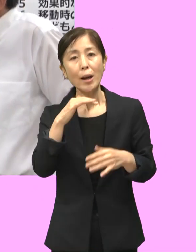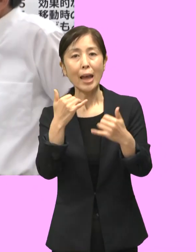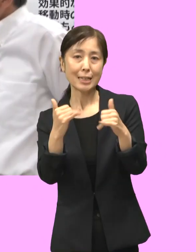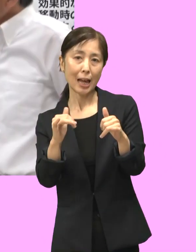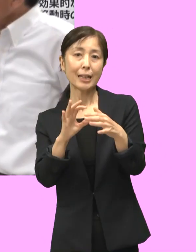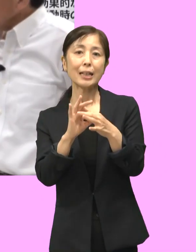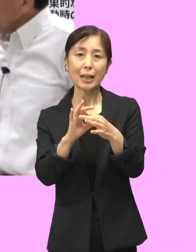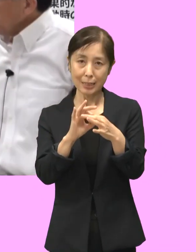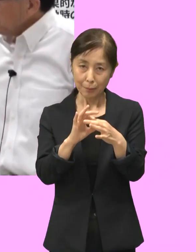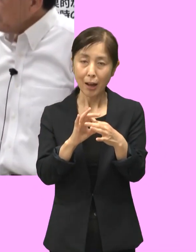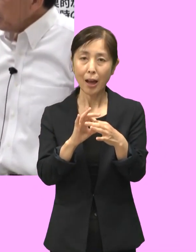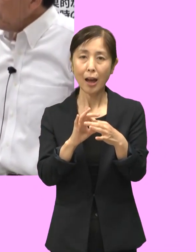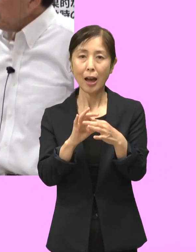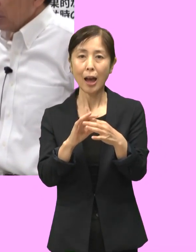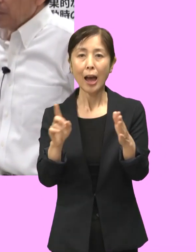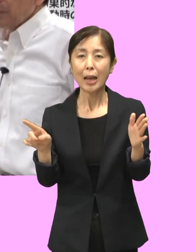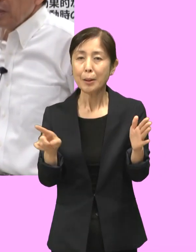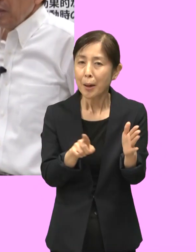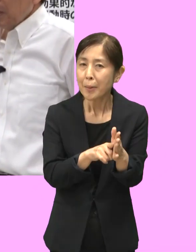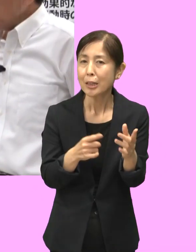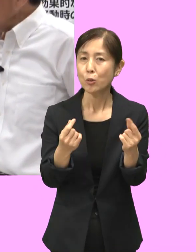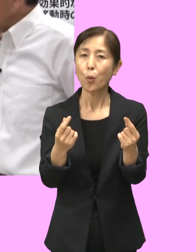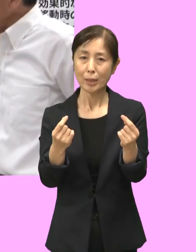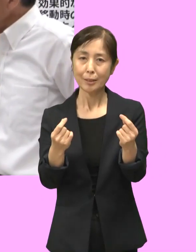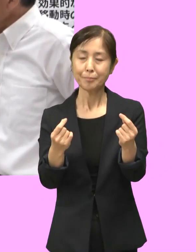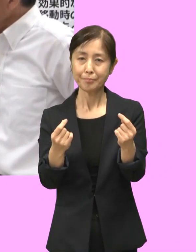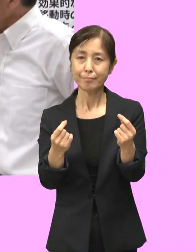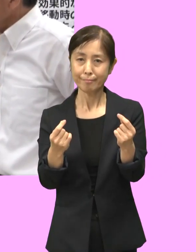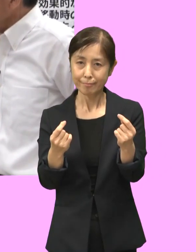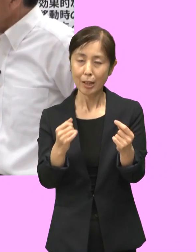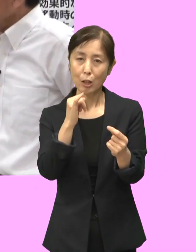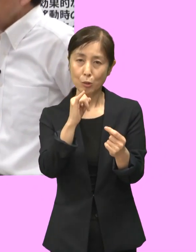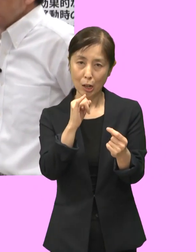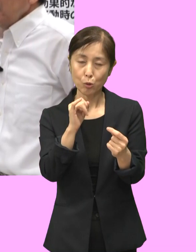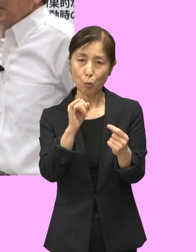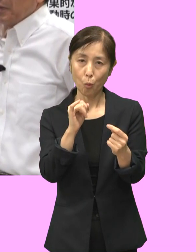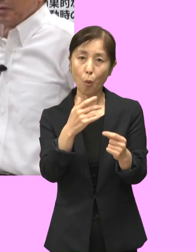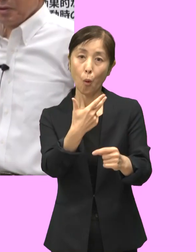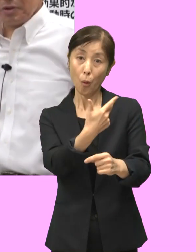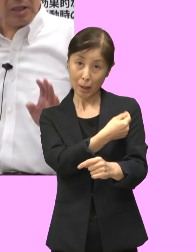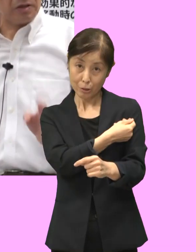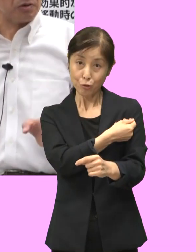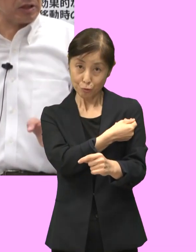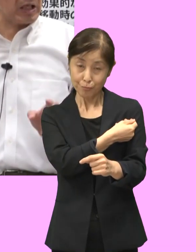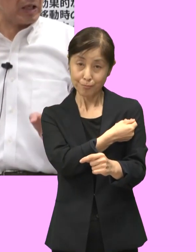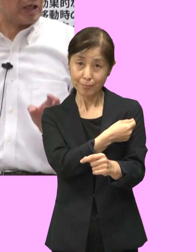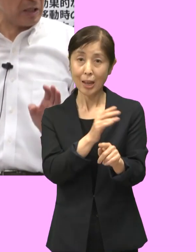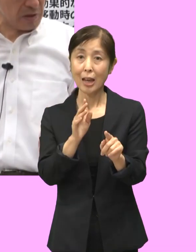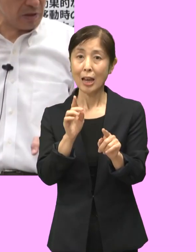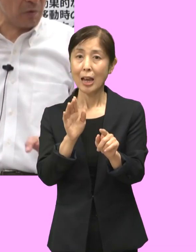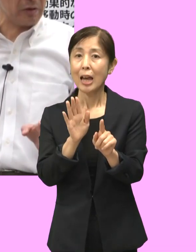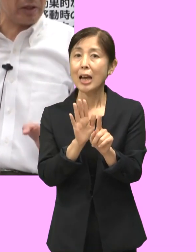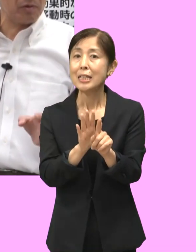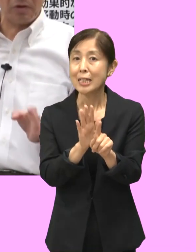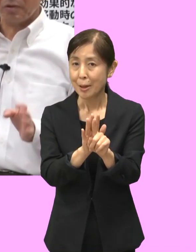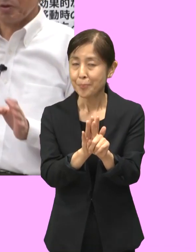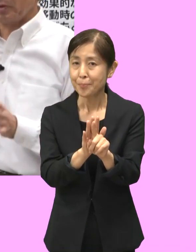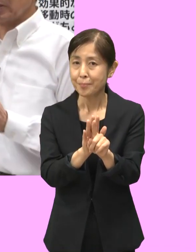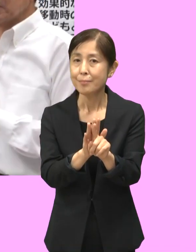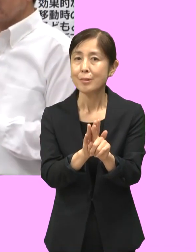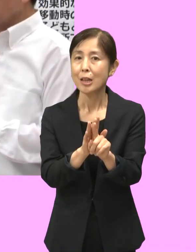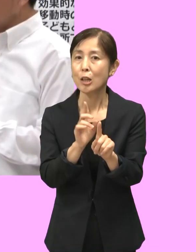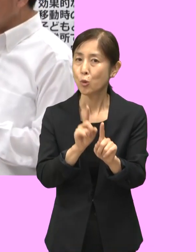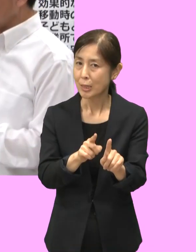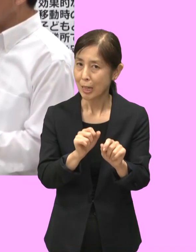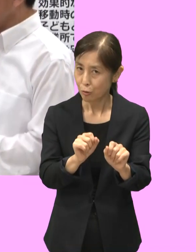に関してはですね、これまで通り予防接種に対する支援措置がありまして、我々もそ